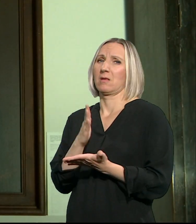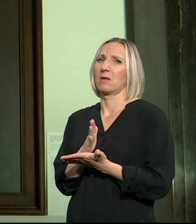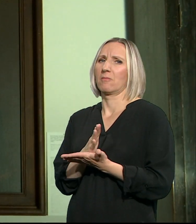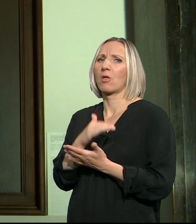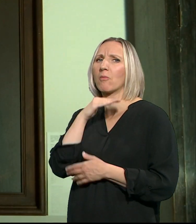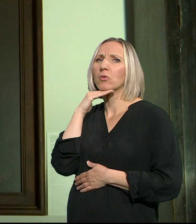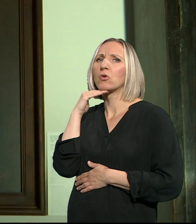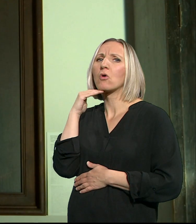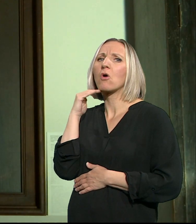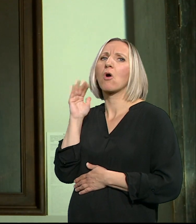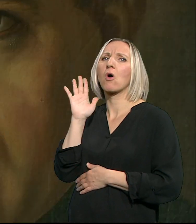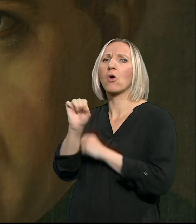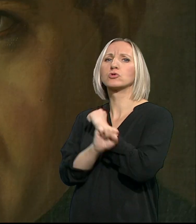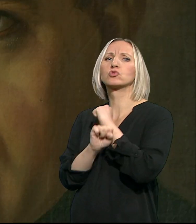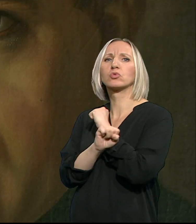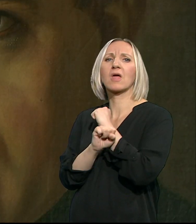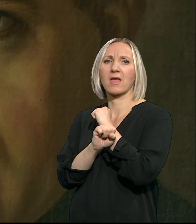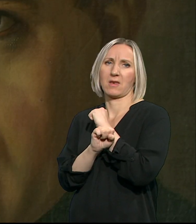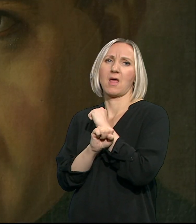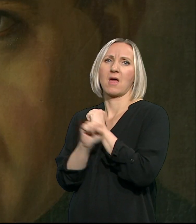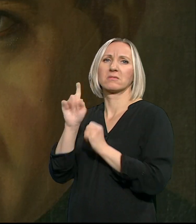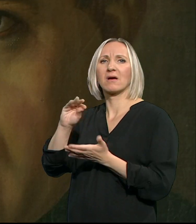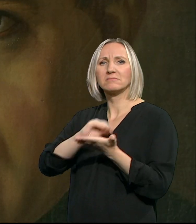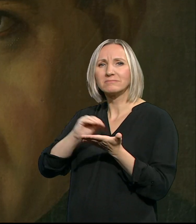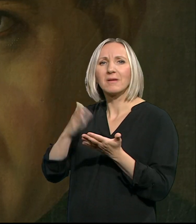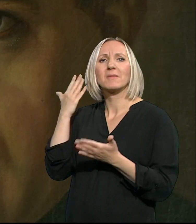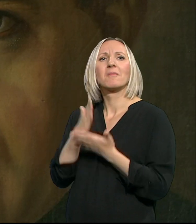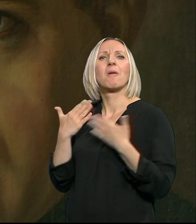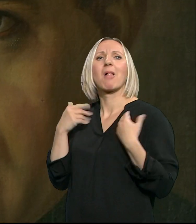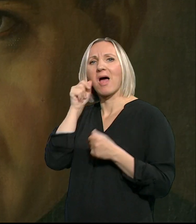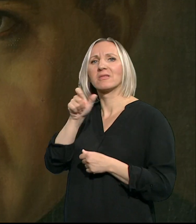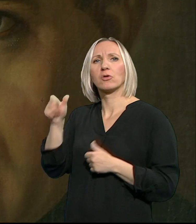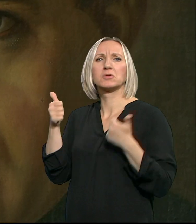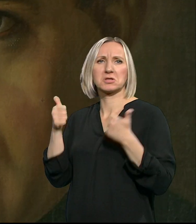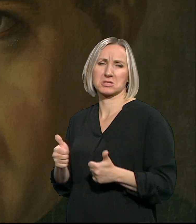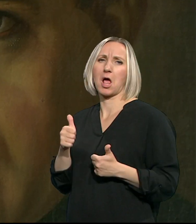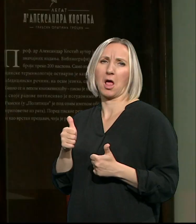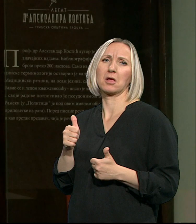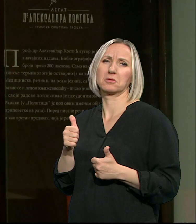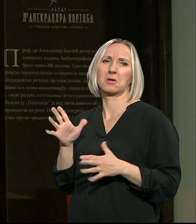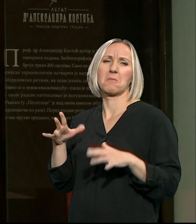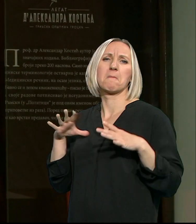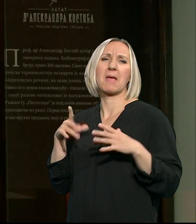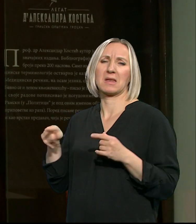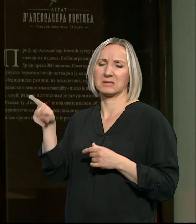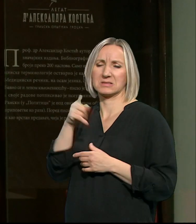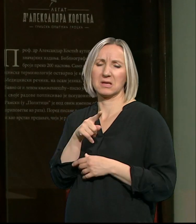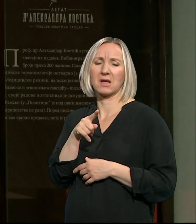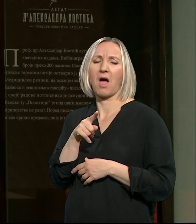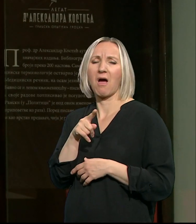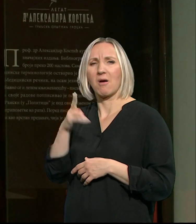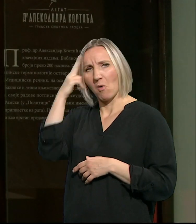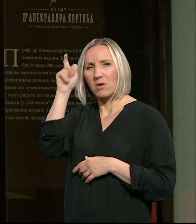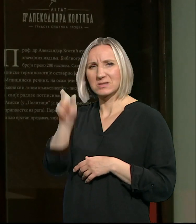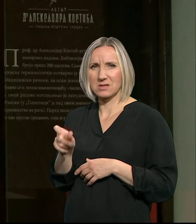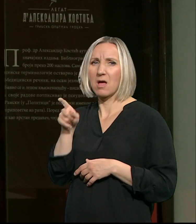ih i dalje, mnogo njegovih studenata. To su sada nekada bili mladi ljudi, a to su sada vremešni ljudi u penziji, ali i dalje mi je u